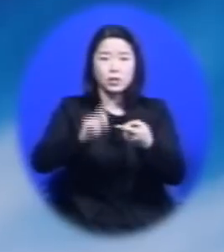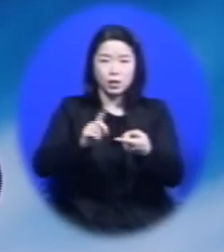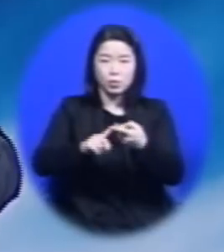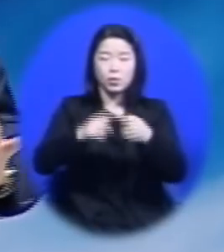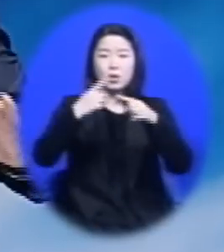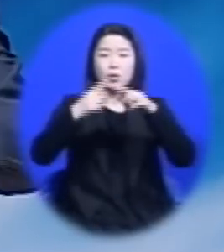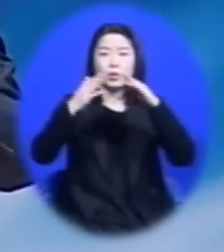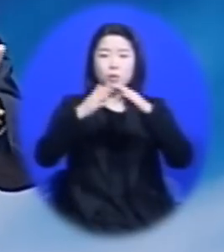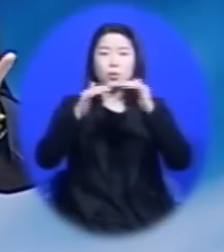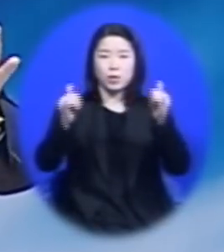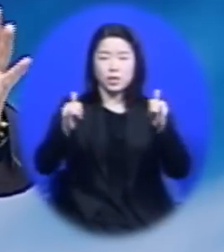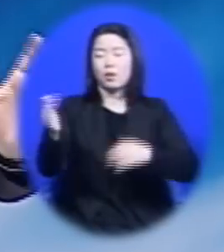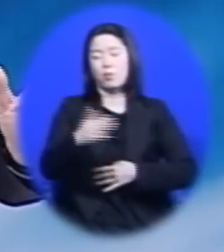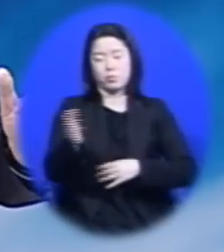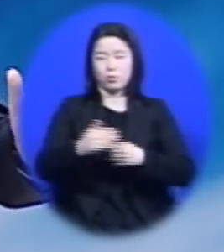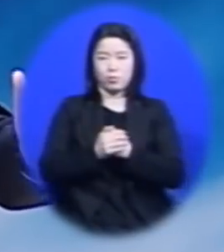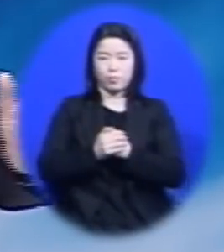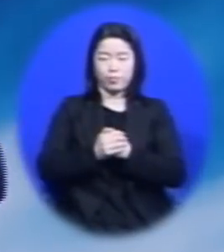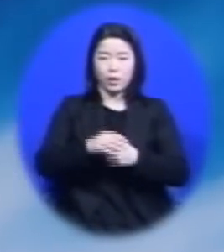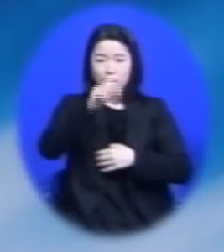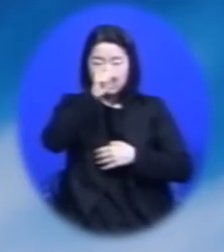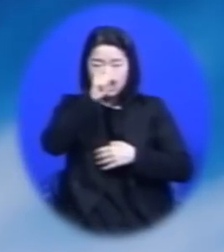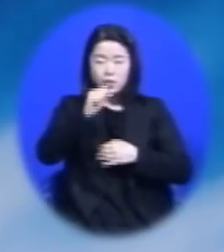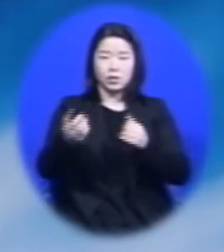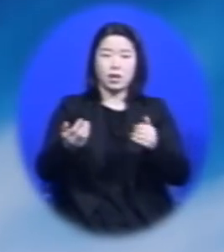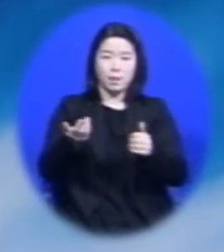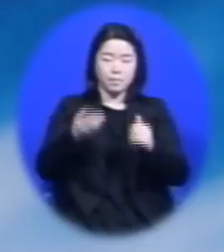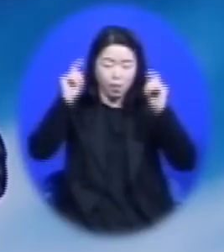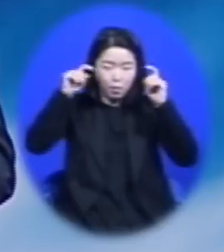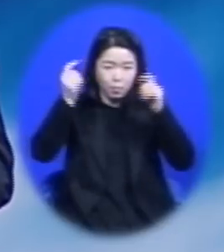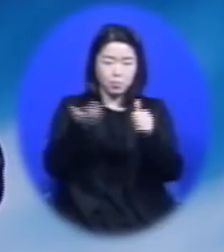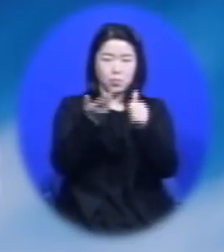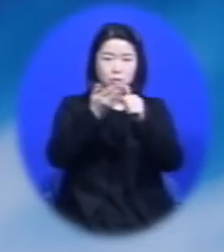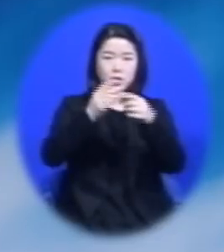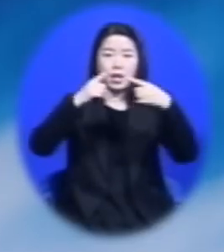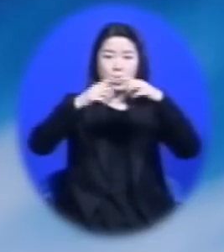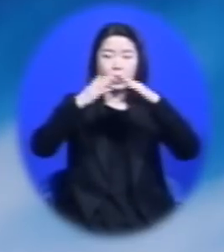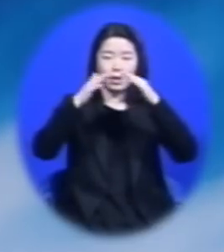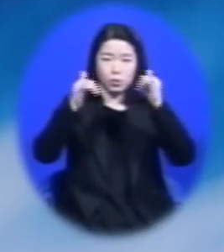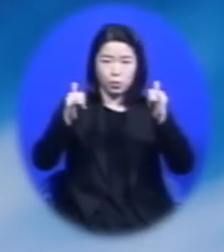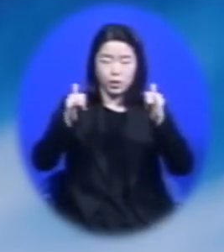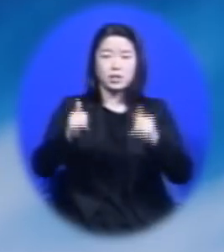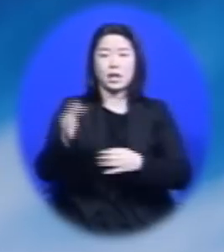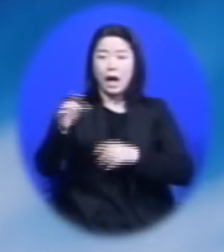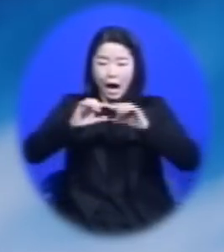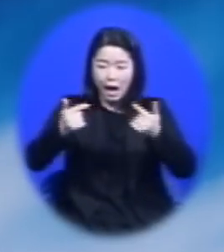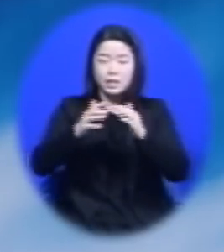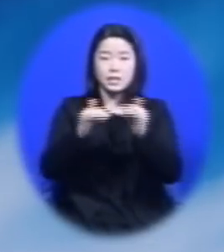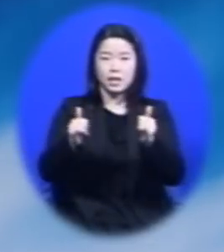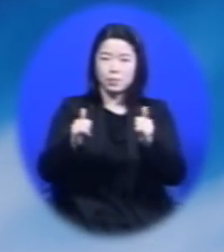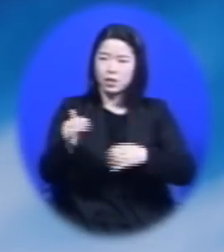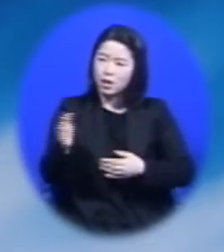없습니다 선한목자 교회에 주일 예배 오시는 분들 중에 선한 목자 교회 교인이 아니신 분이 대략 한